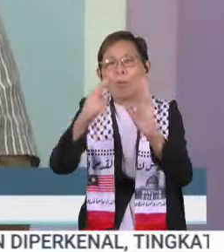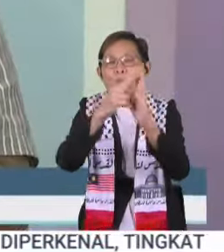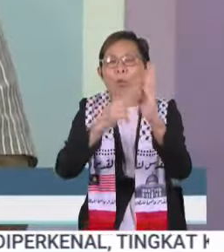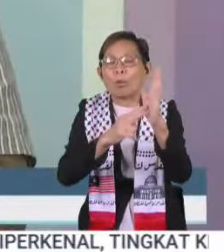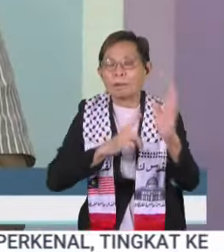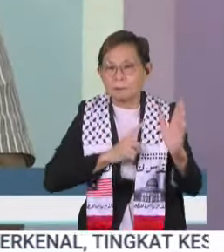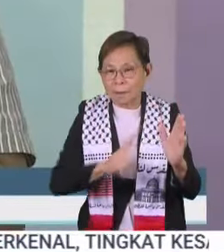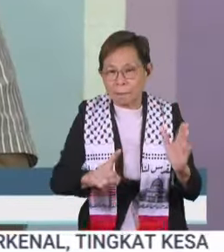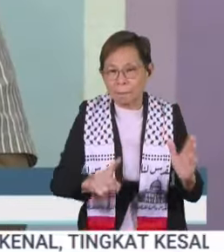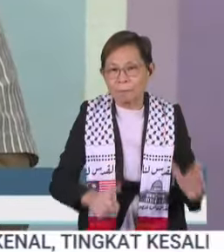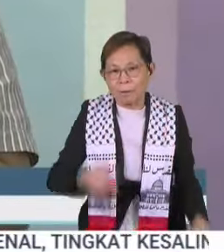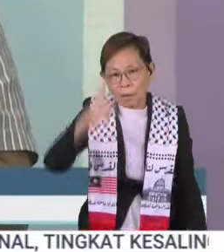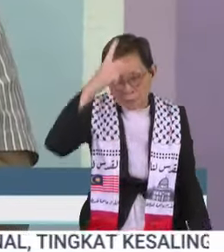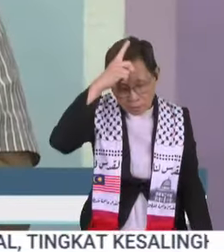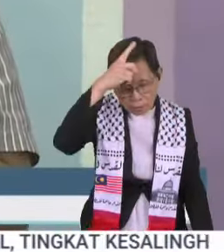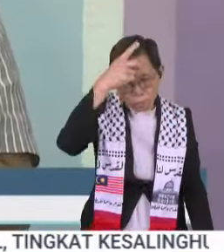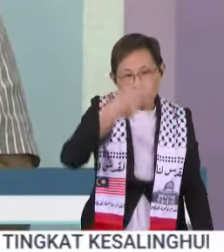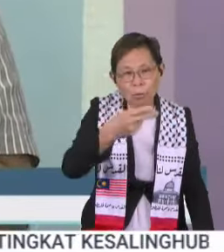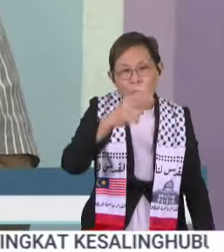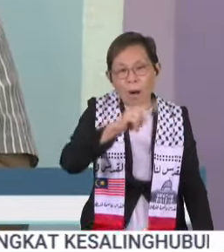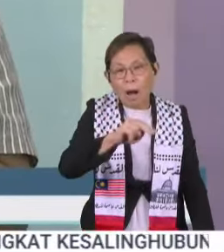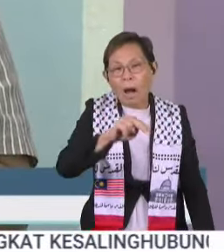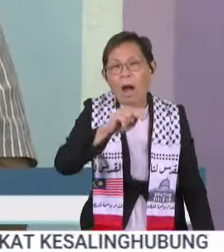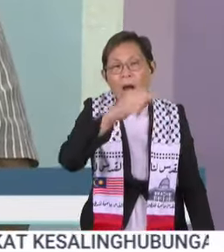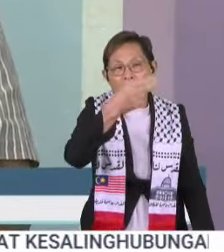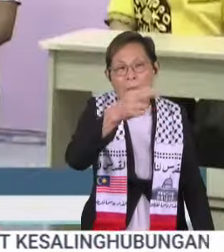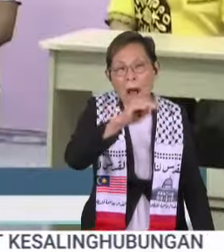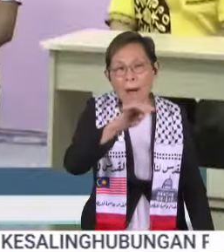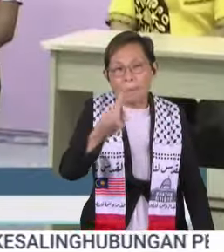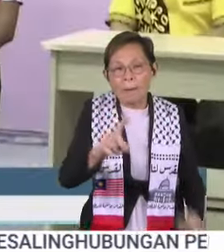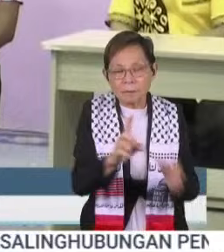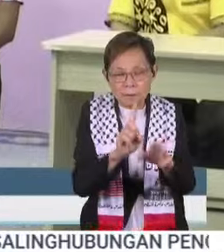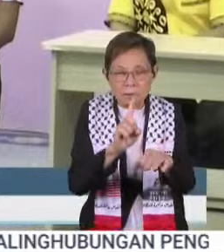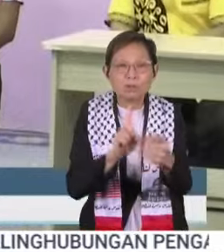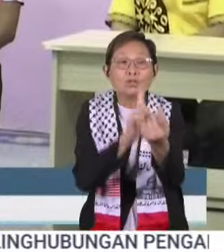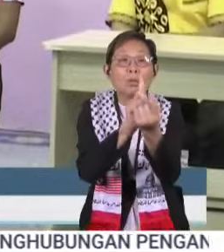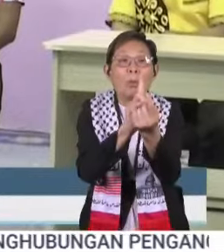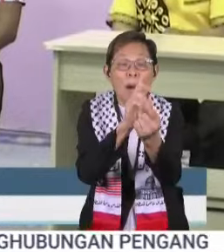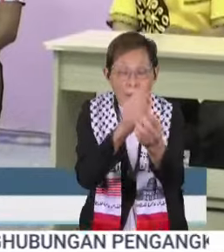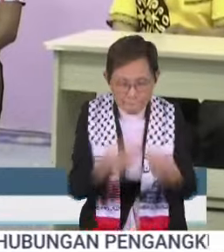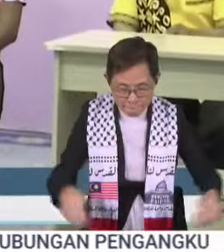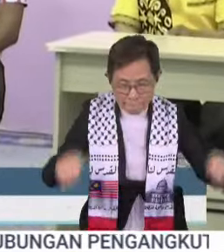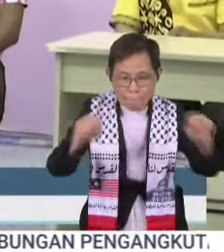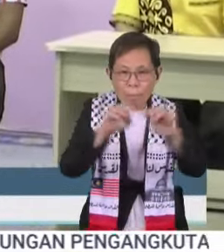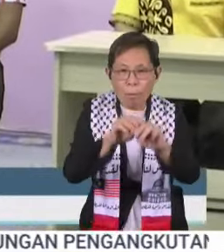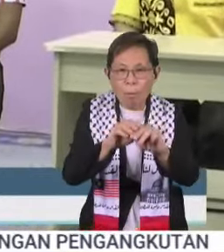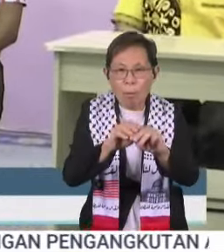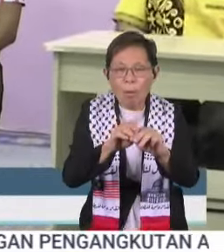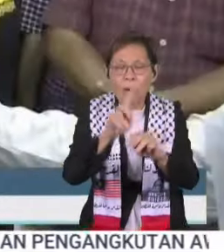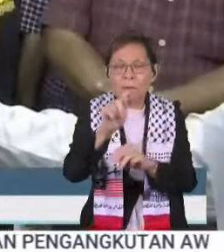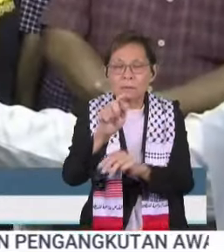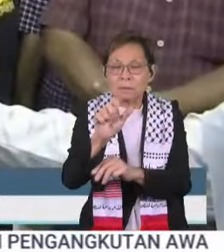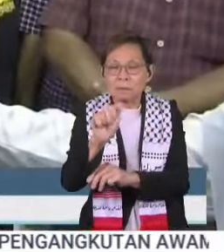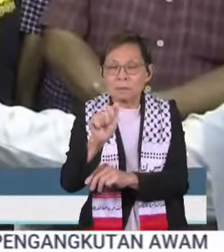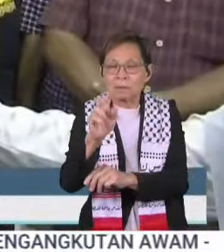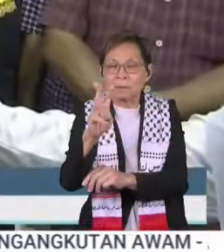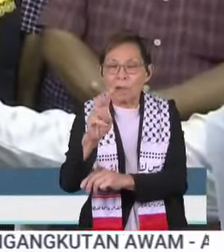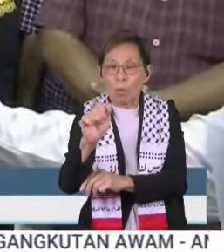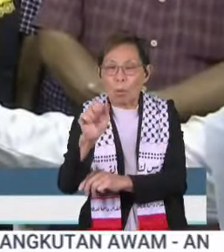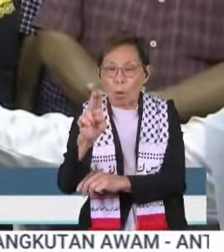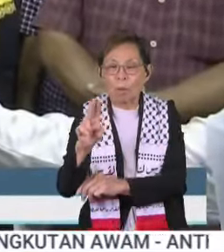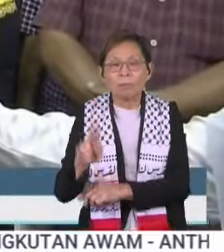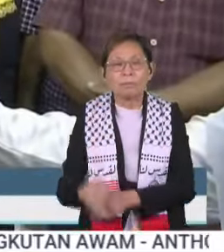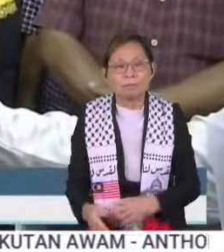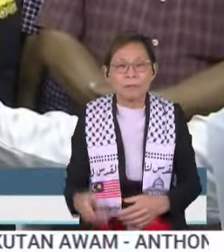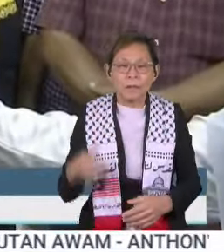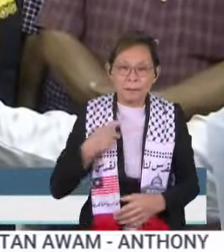kururafat datuk hamil ditemui pemberita di masjid ataufikah Kampung kinabutan Tiku Tawau jadi